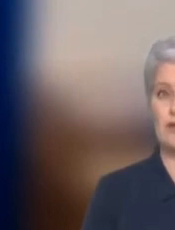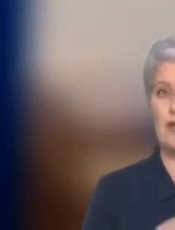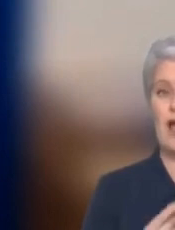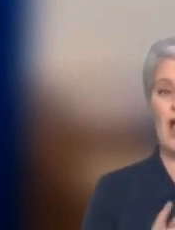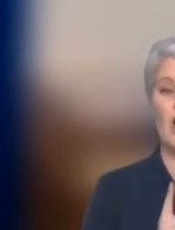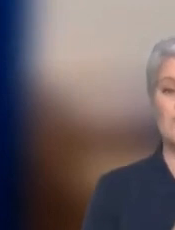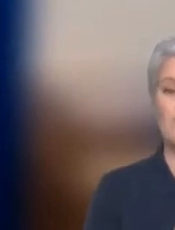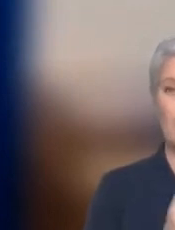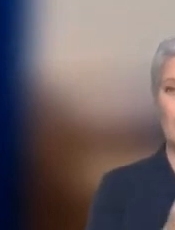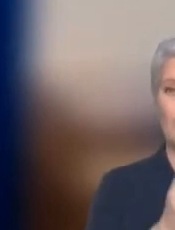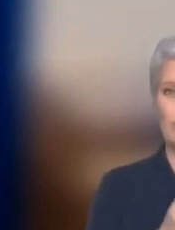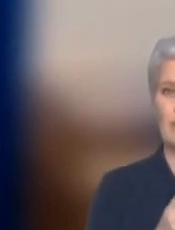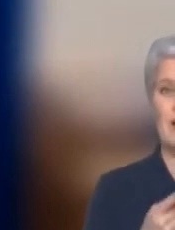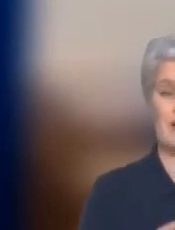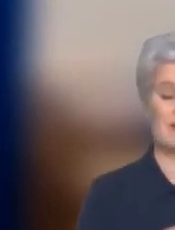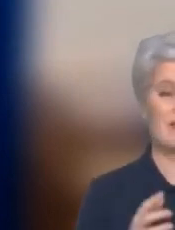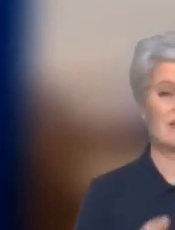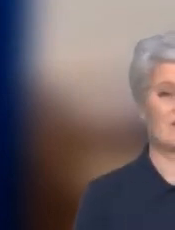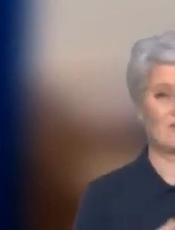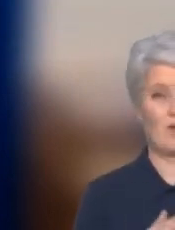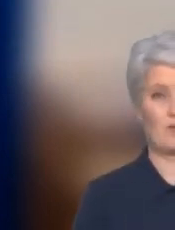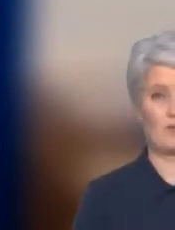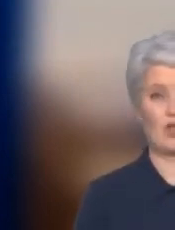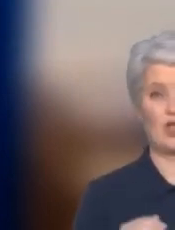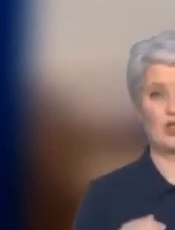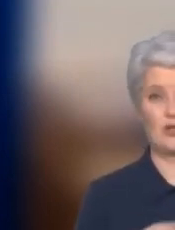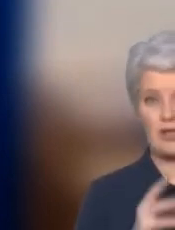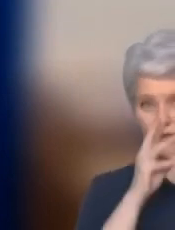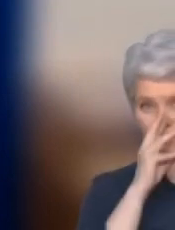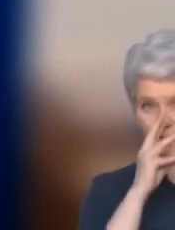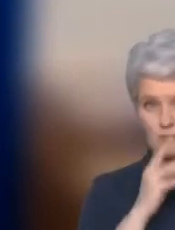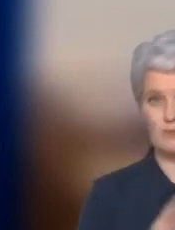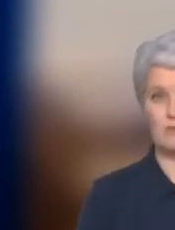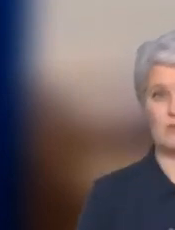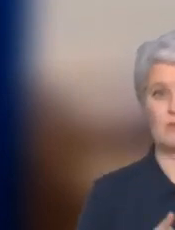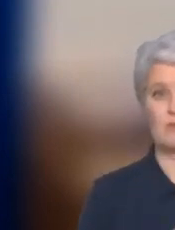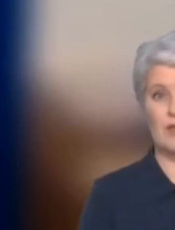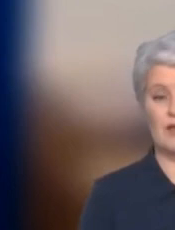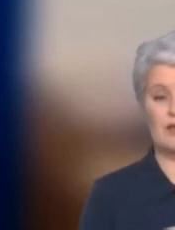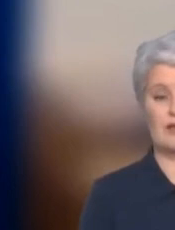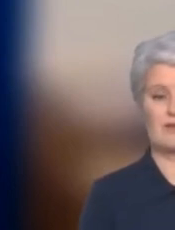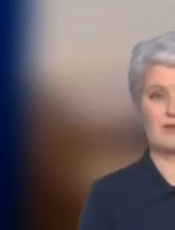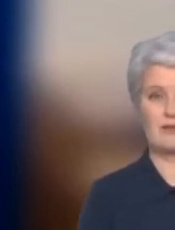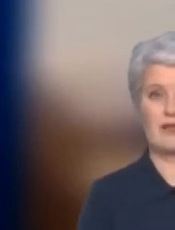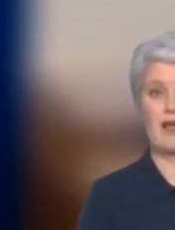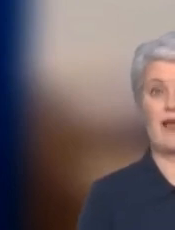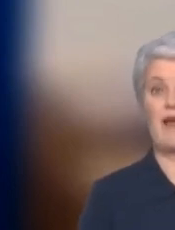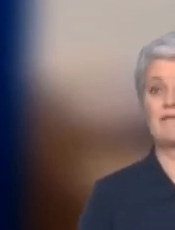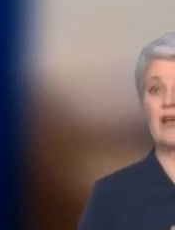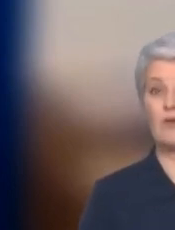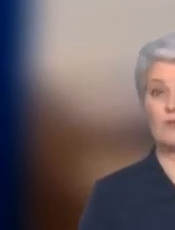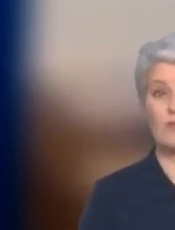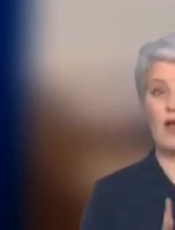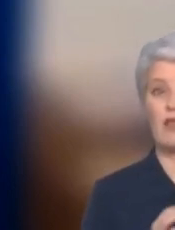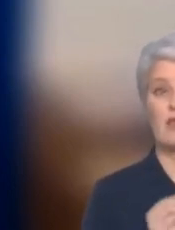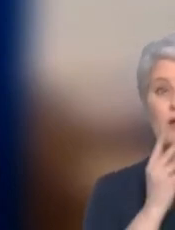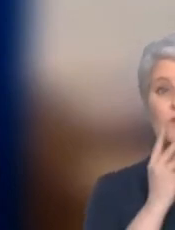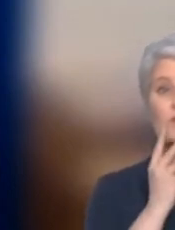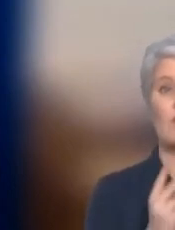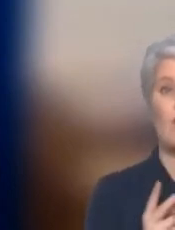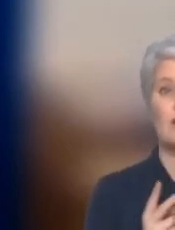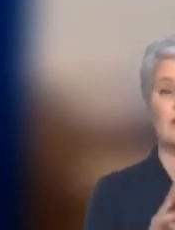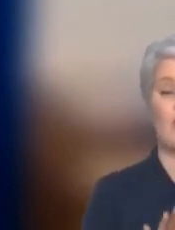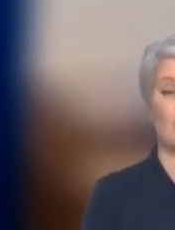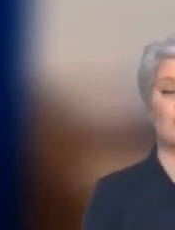бонуси, ну, це світова практика, що частина заробітної плати всюди, вона десь є в тіні, виплачує, не показуючи їх там